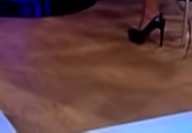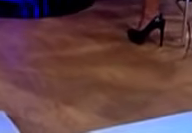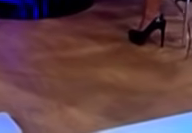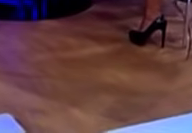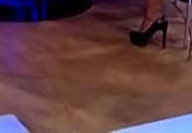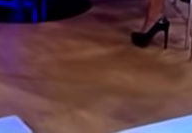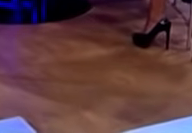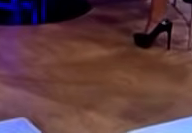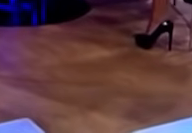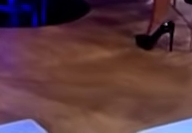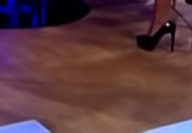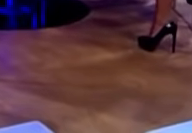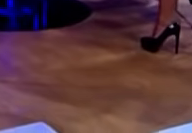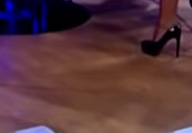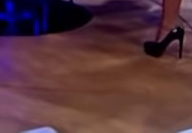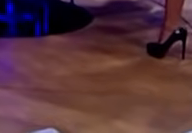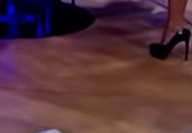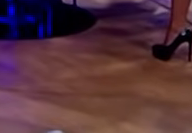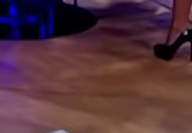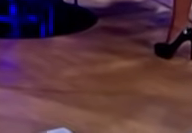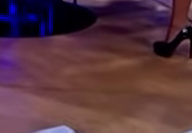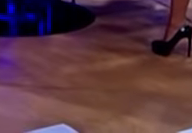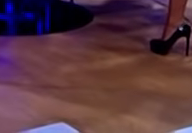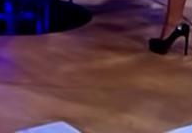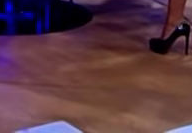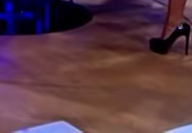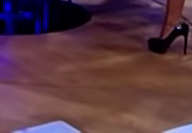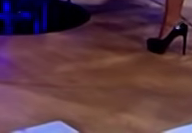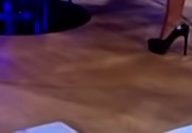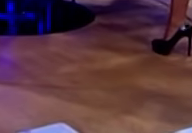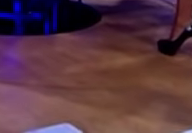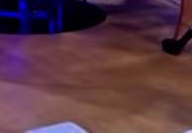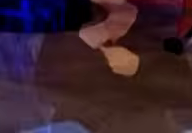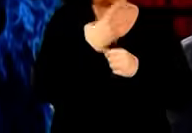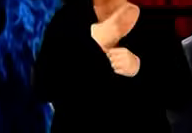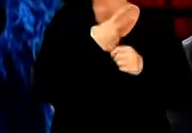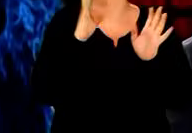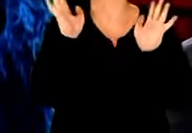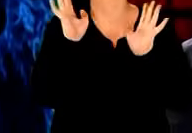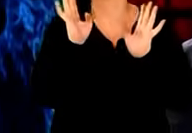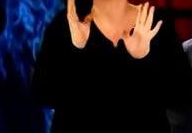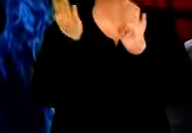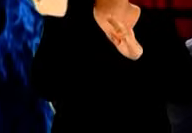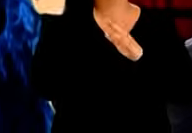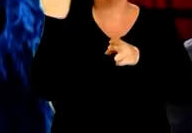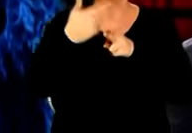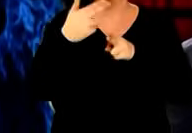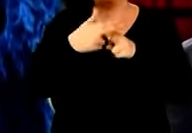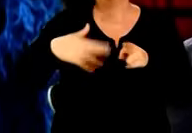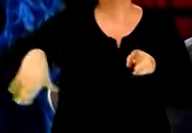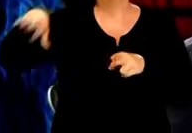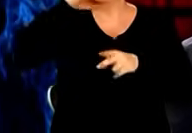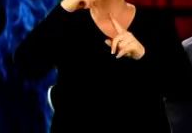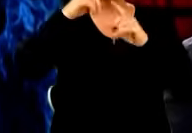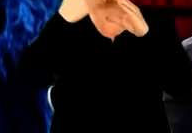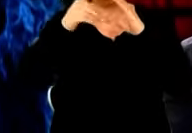Divamız, canımız, her şeyimiz Bülent Hanım. Bakınız zaten bu bize ait değil. Geçen pazar bütün